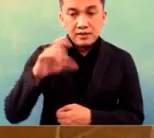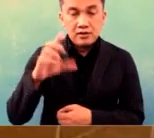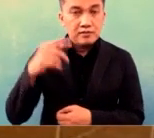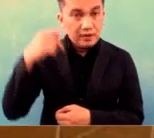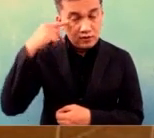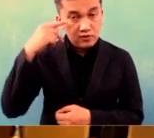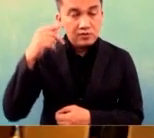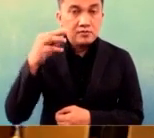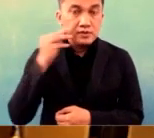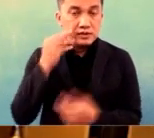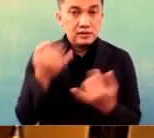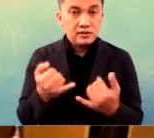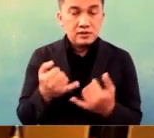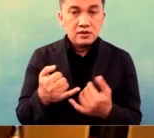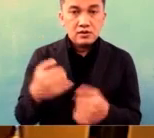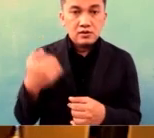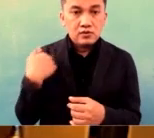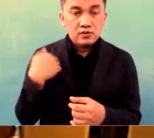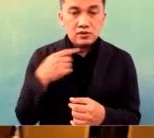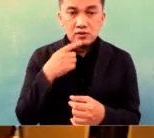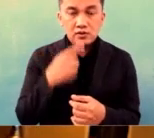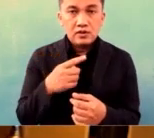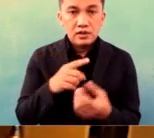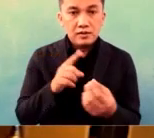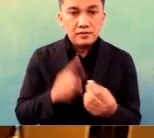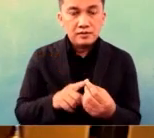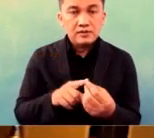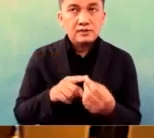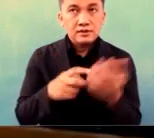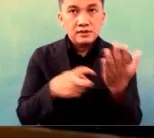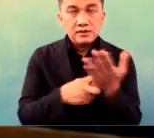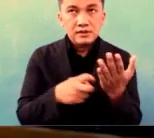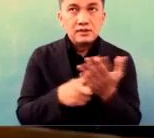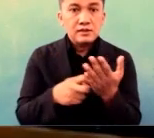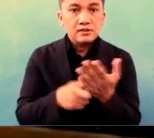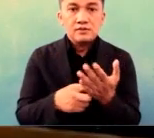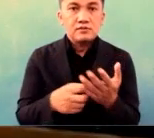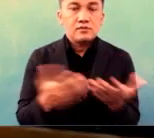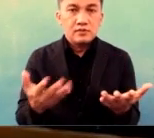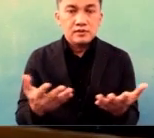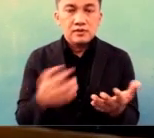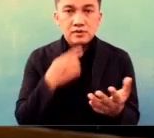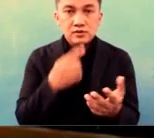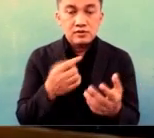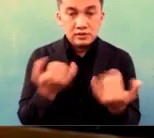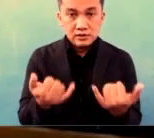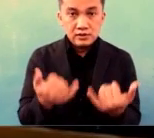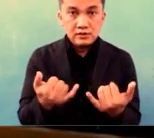sa Green Hills sa sinehan itong si Mayor Francis Zamora nga parang matiyak yung compliance ng